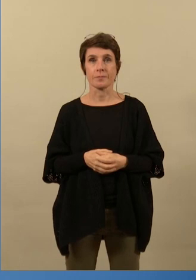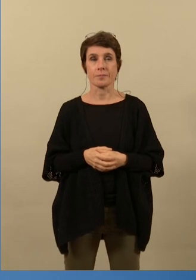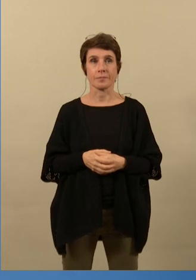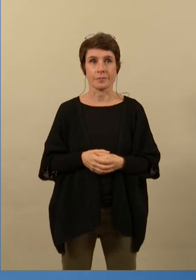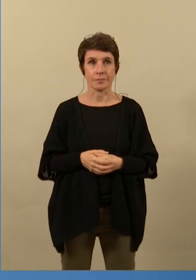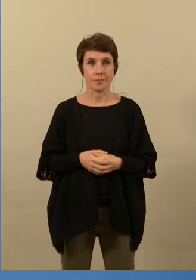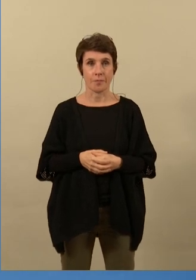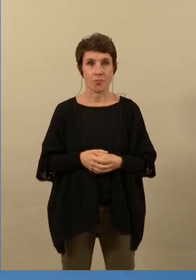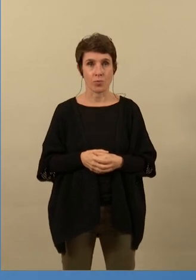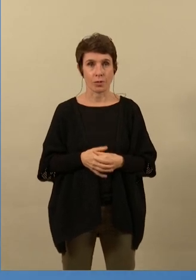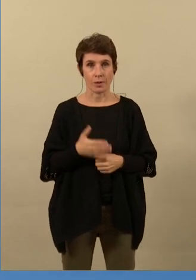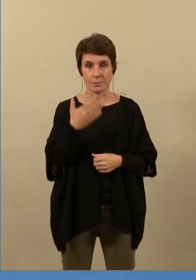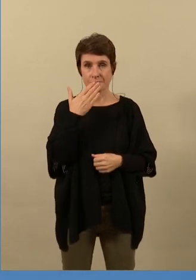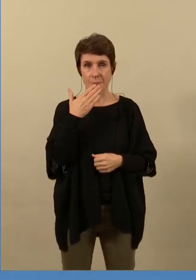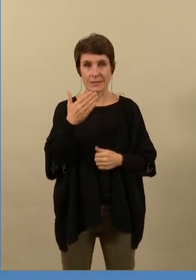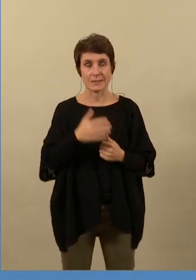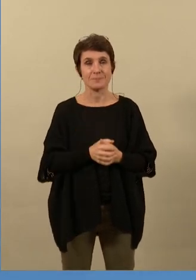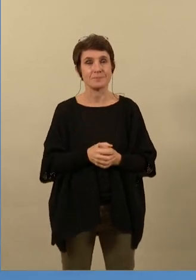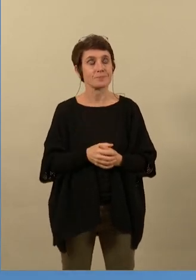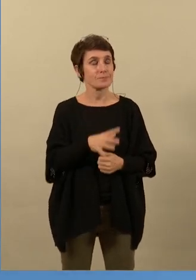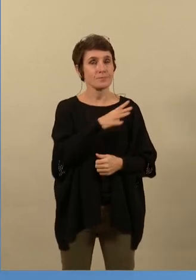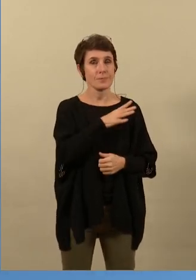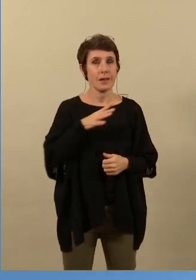étude merci Madame